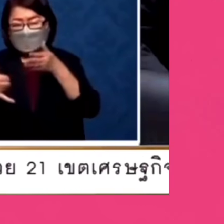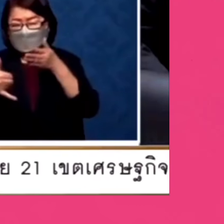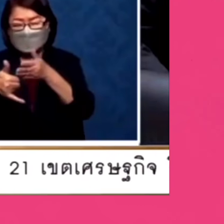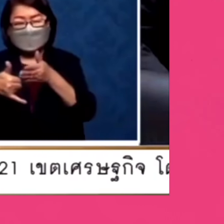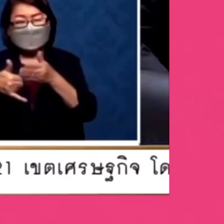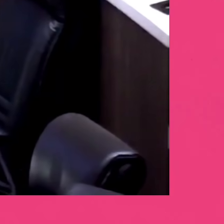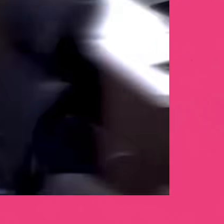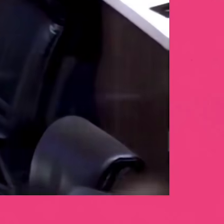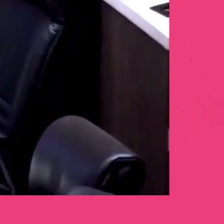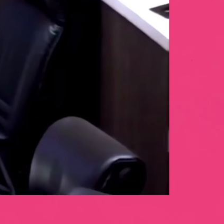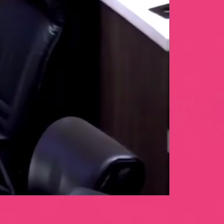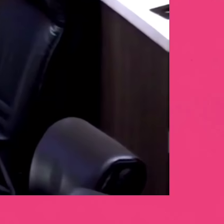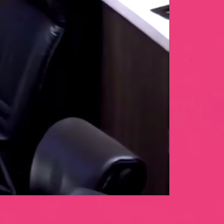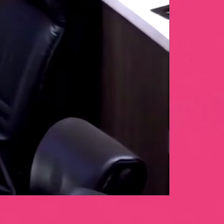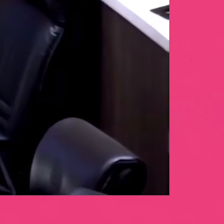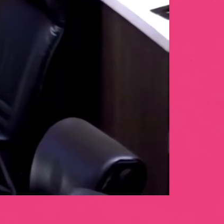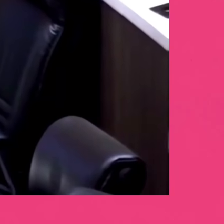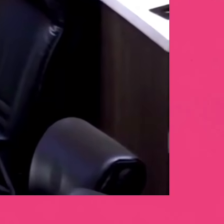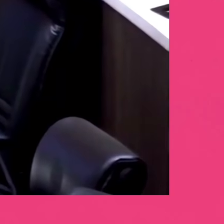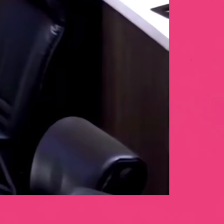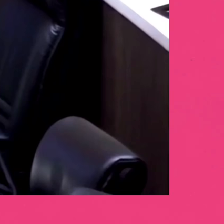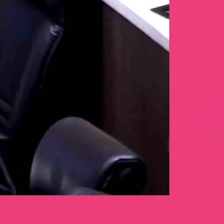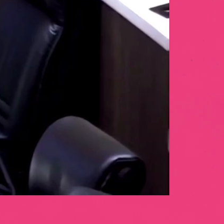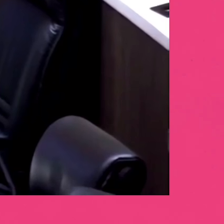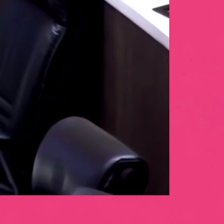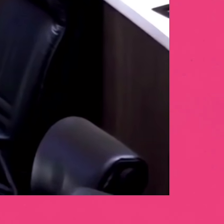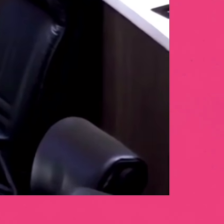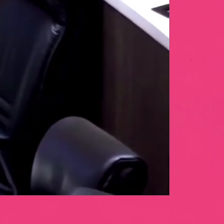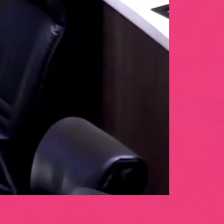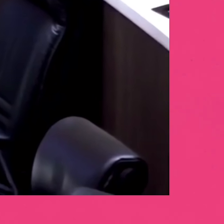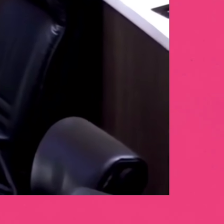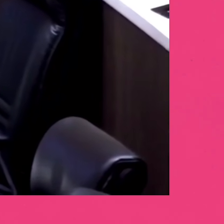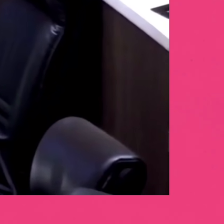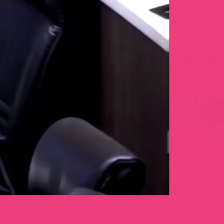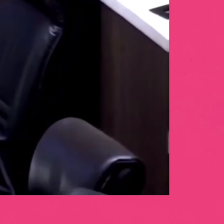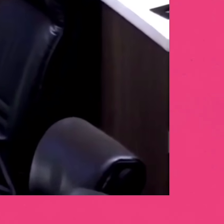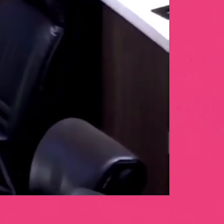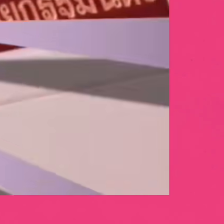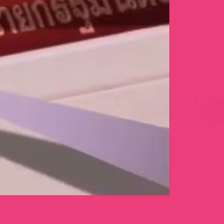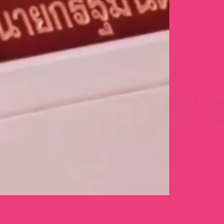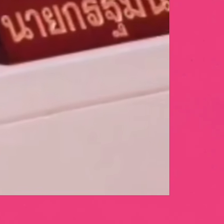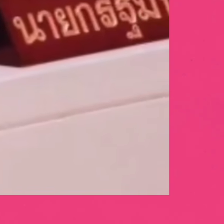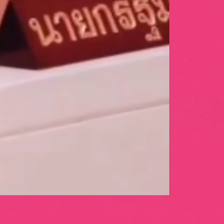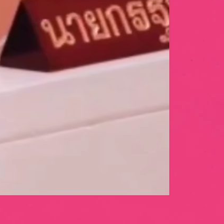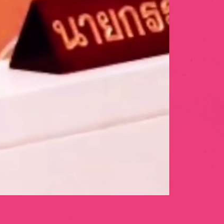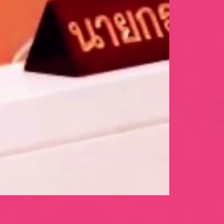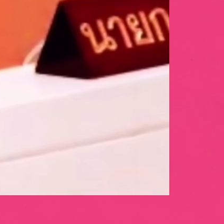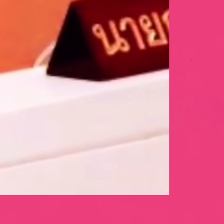ยงใจยุทธพลเอกประยุทธ์ยงใจยุทธนายกรัฐมนตรีและรัฐมนตรี